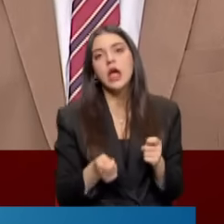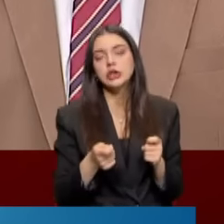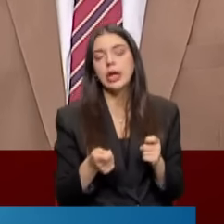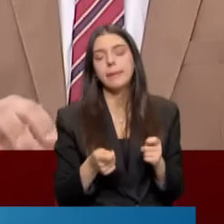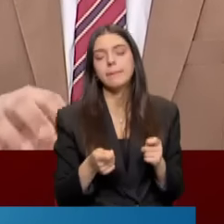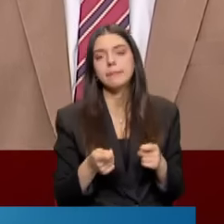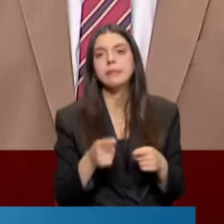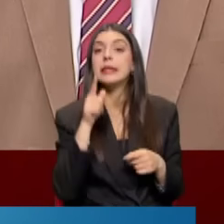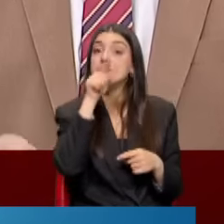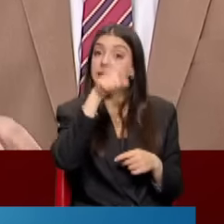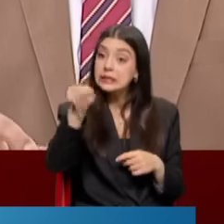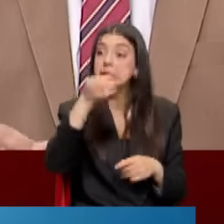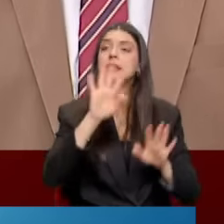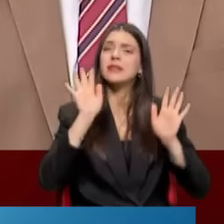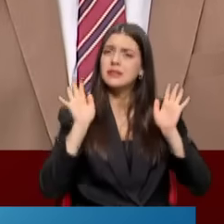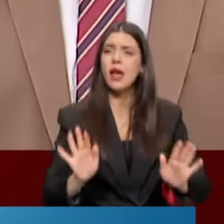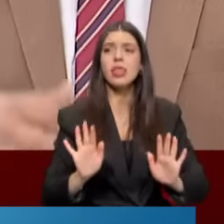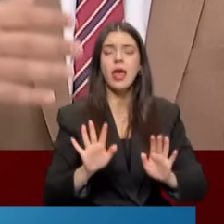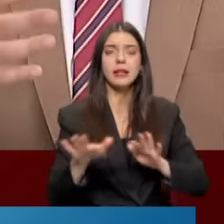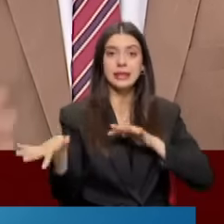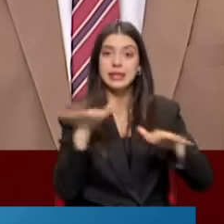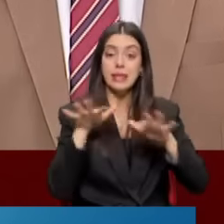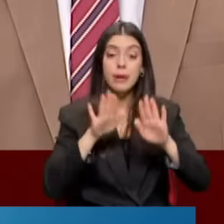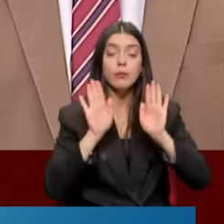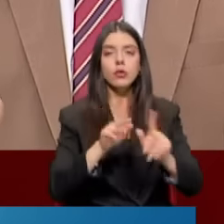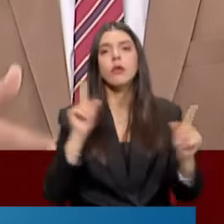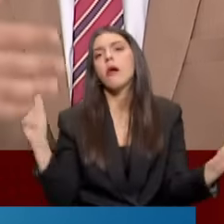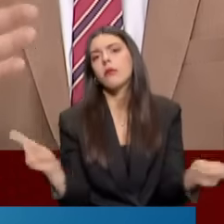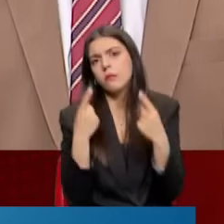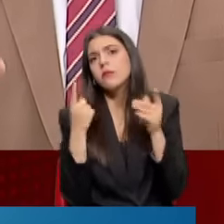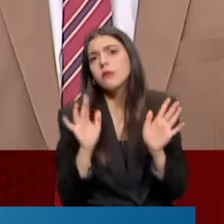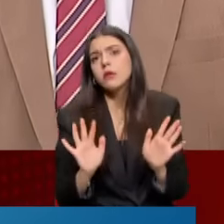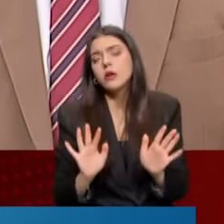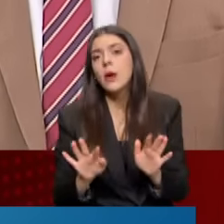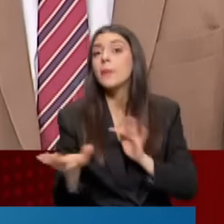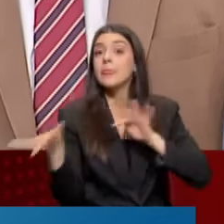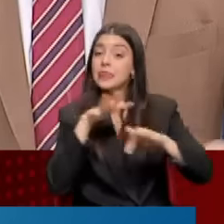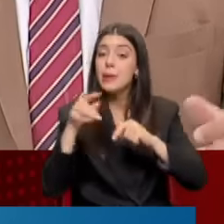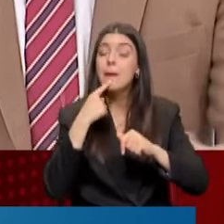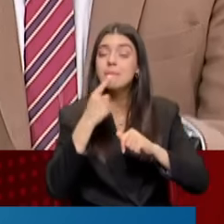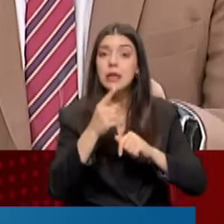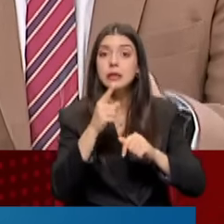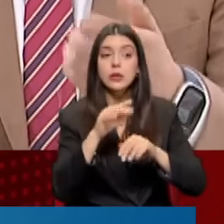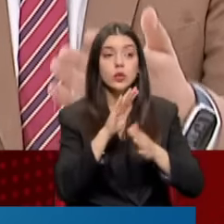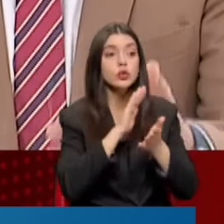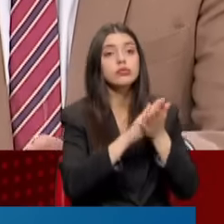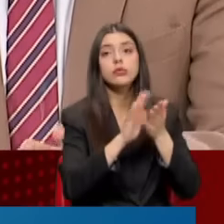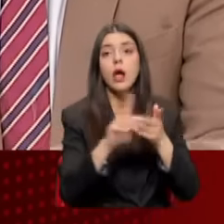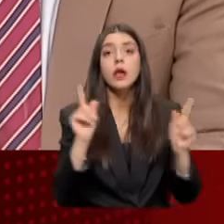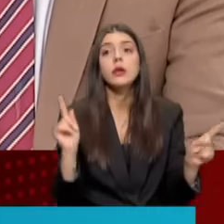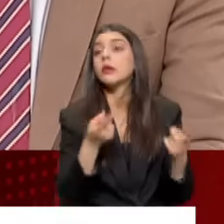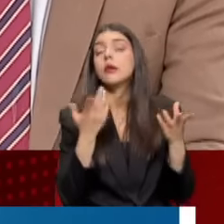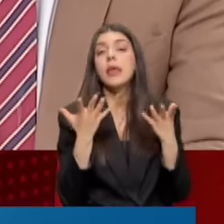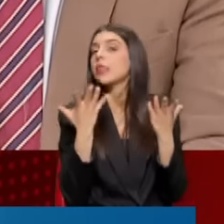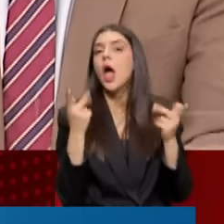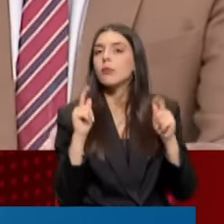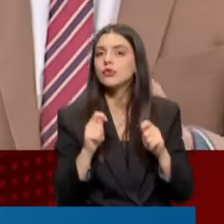yani siz zaten depremi durduramazsınız deprem dediğiniz şeyi yok ederek mücadele edilmez Ne